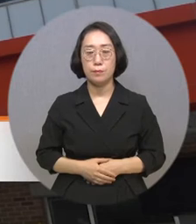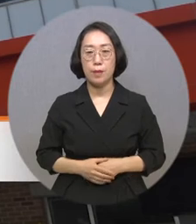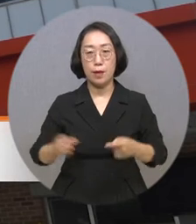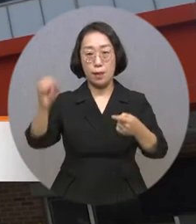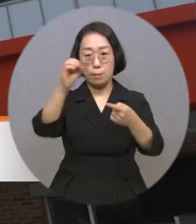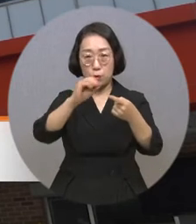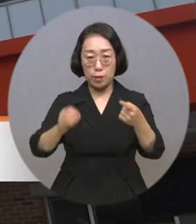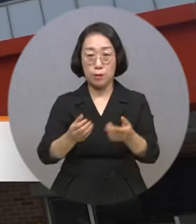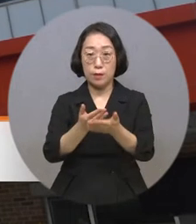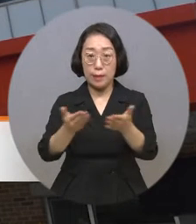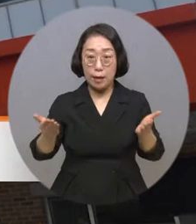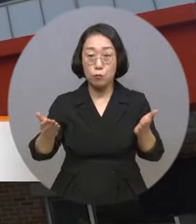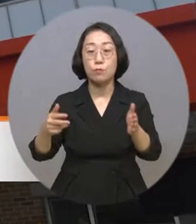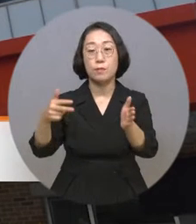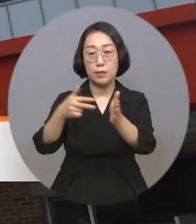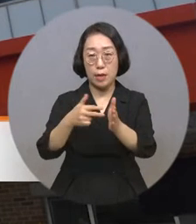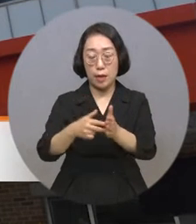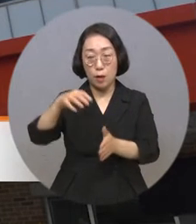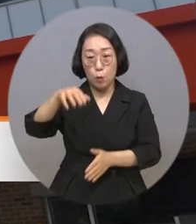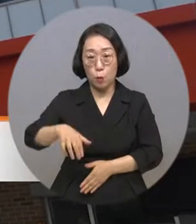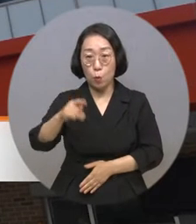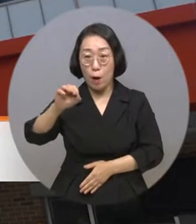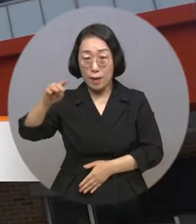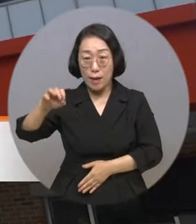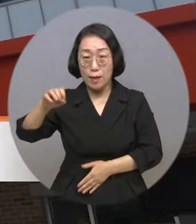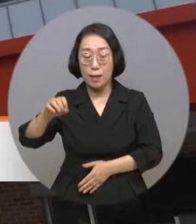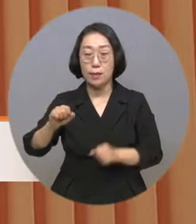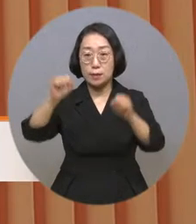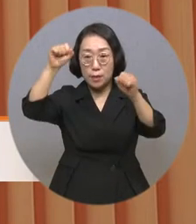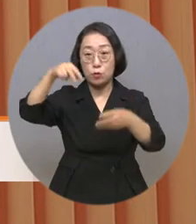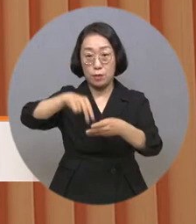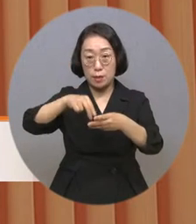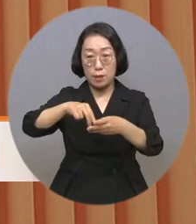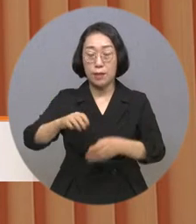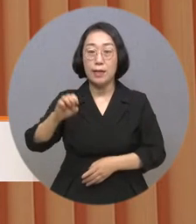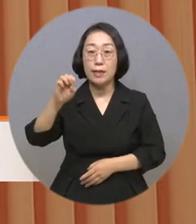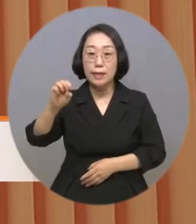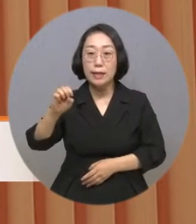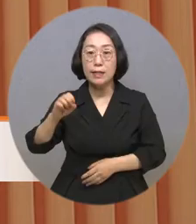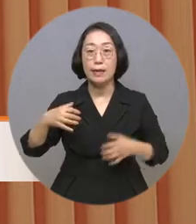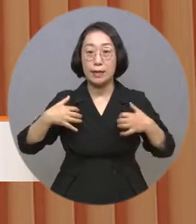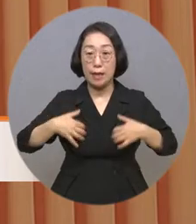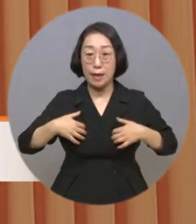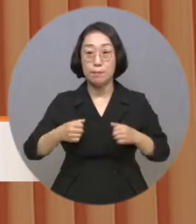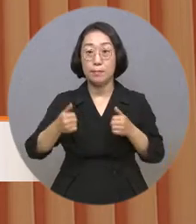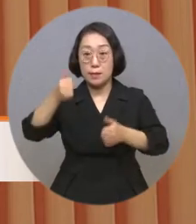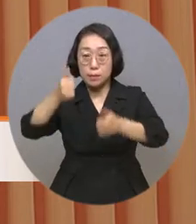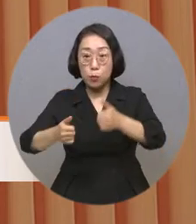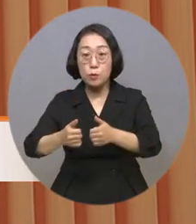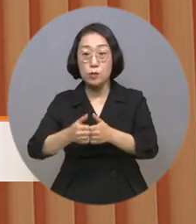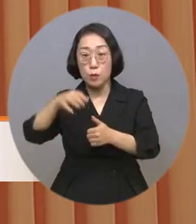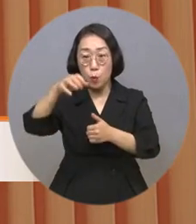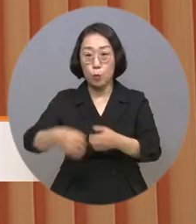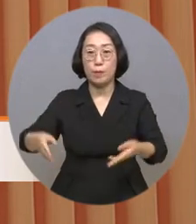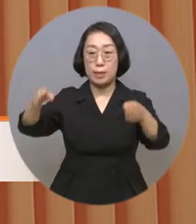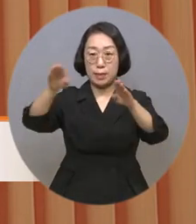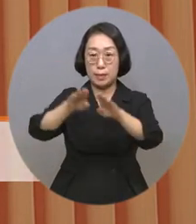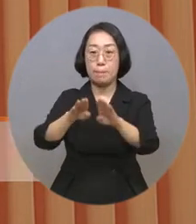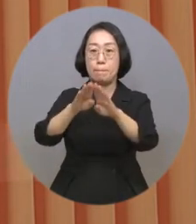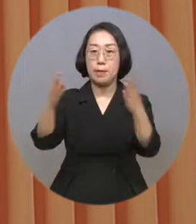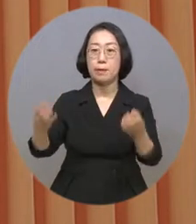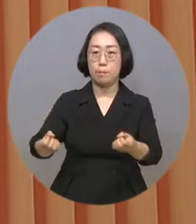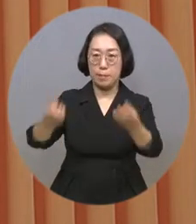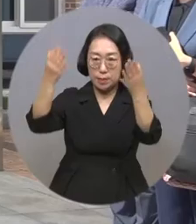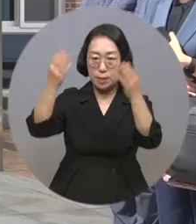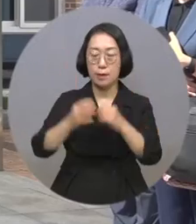1% 나눔재단 이 광양 국민체육센터 내 장애인이 스포츠 훈련 시설을 구축하고 개관식을 가졌습니다